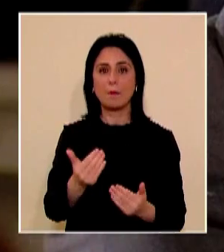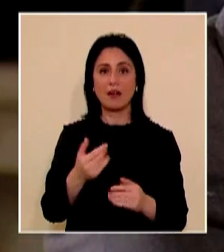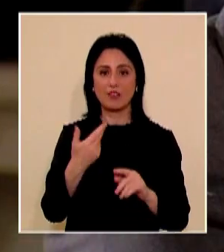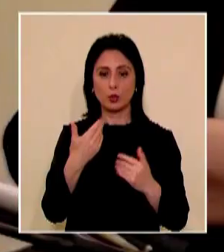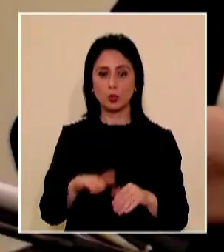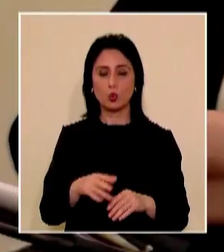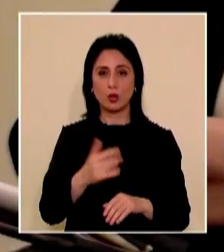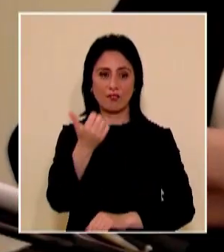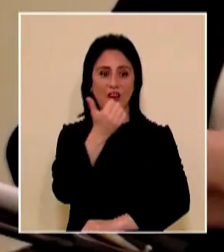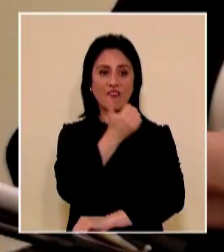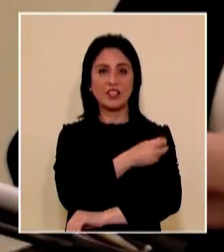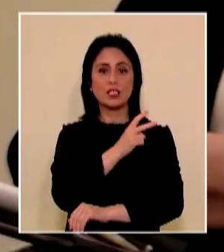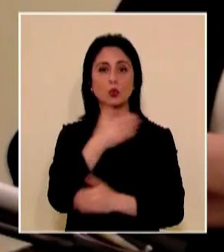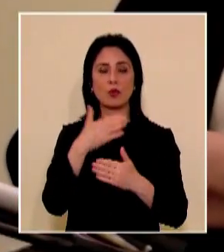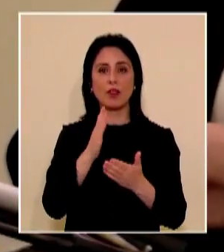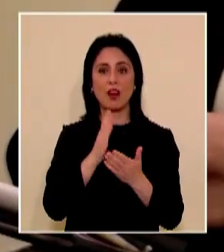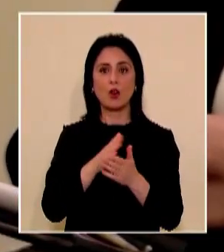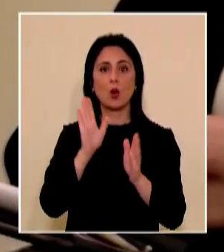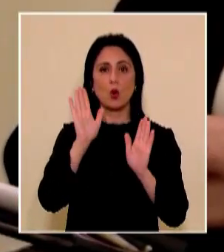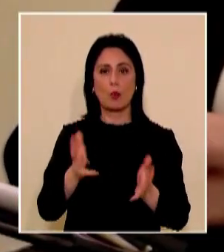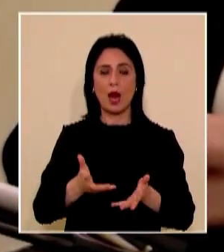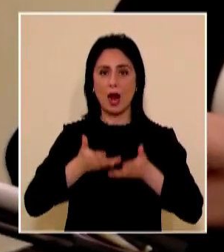odpowiednie ułatwienia.